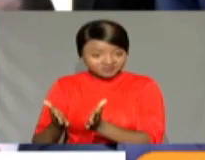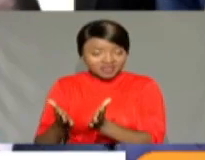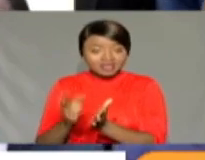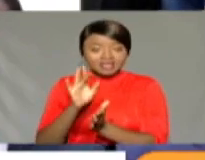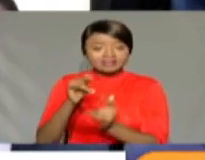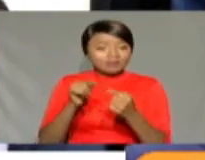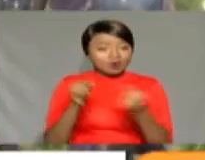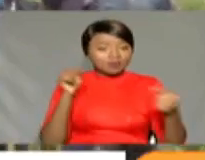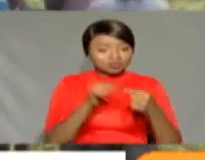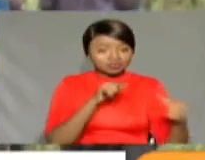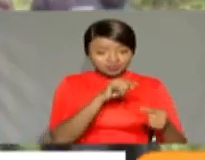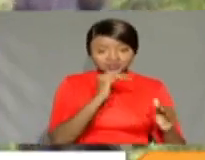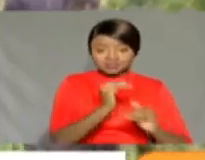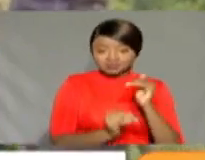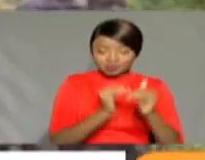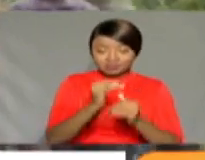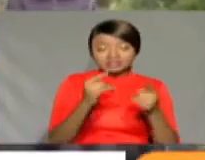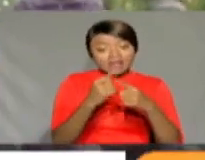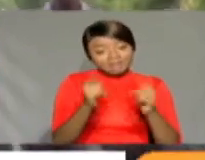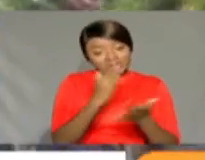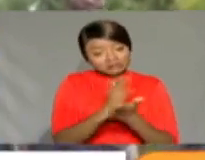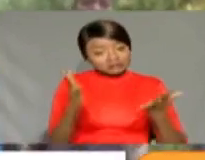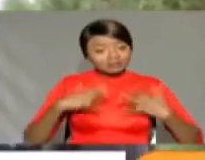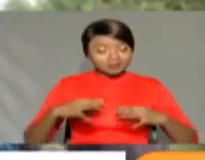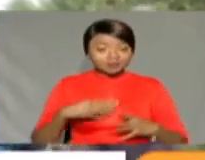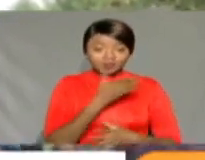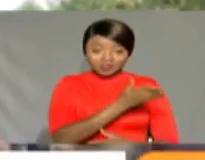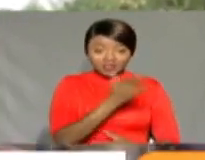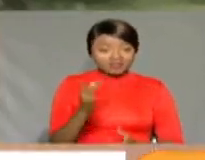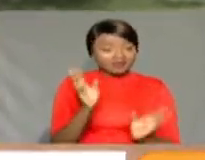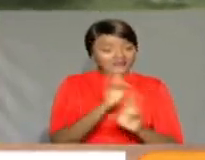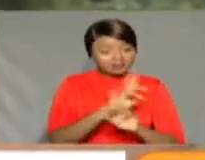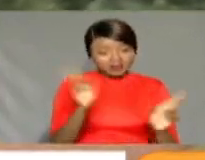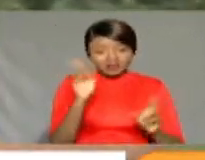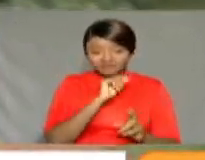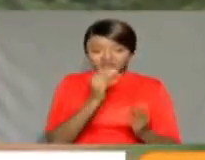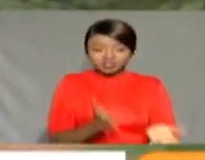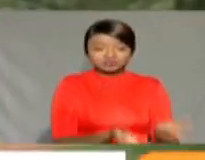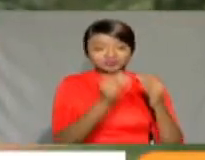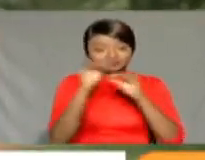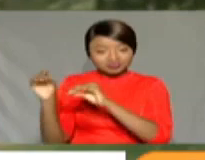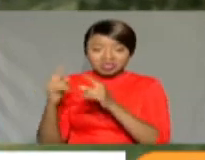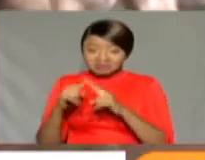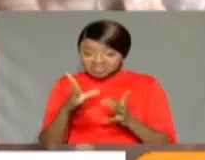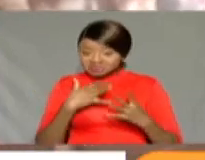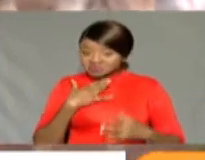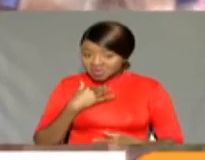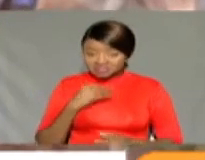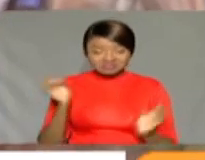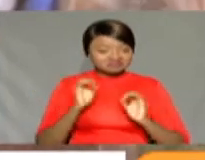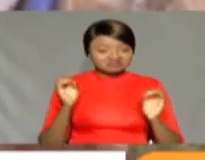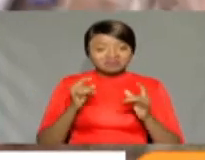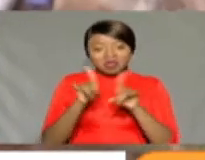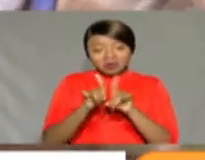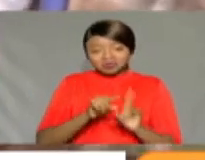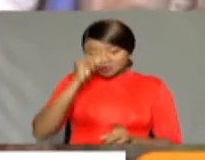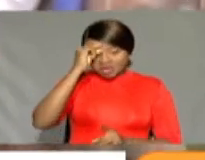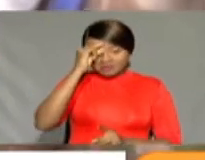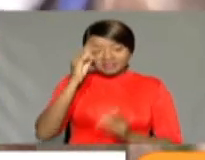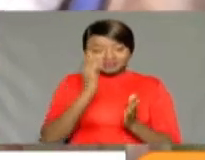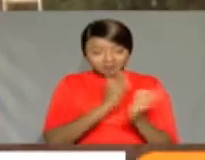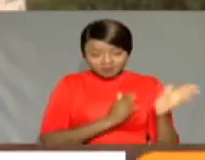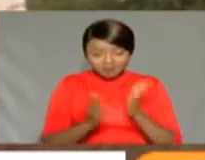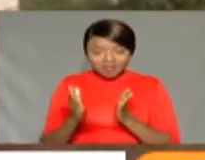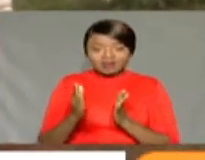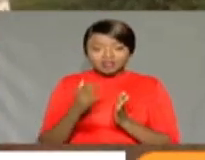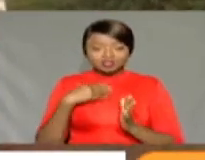kuwaondoa wakazi Mau. Hata hivyo baadhi ya wakazi tayari wameondoka japo shingo upande, huku serikali ikitarajiwa kutumia